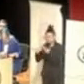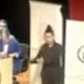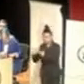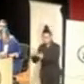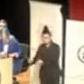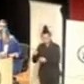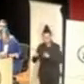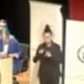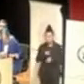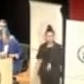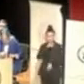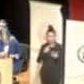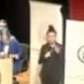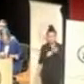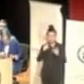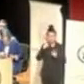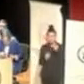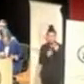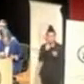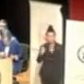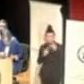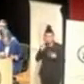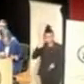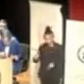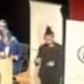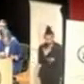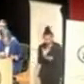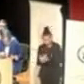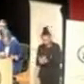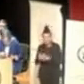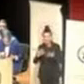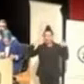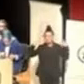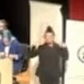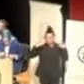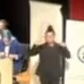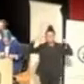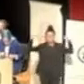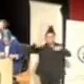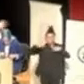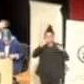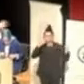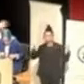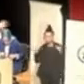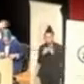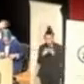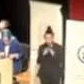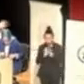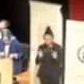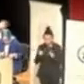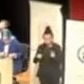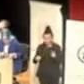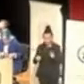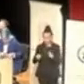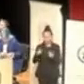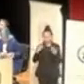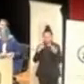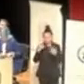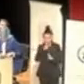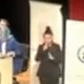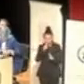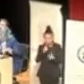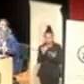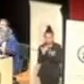teknolojiyle yerleştirilmiş mikrofonlar, havalandırma ve ışıklandırma koşulları uygun şekillerde